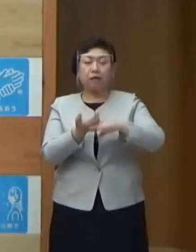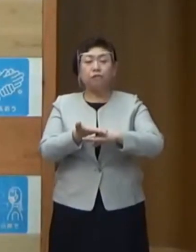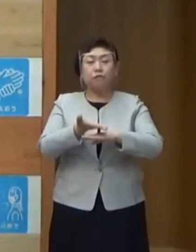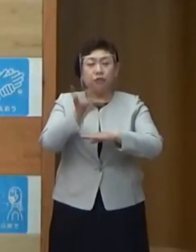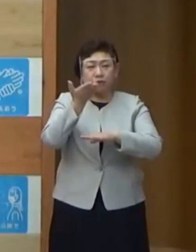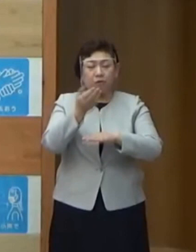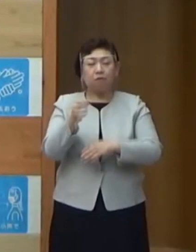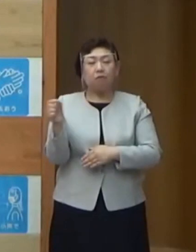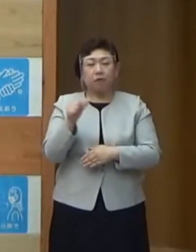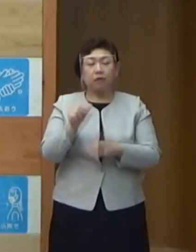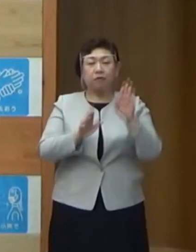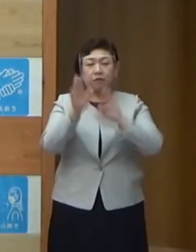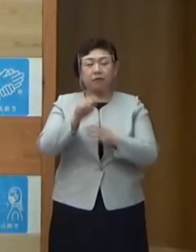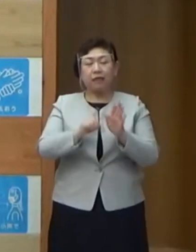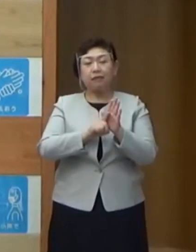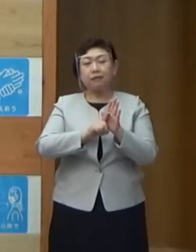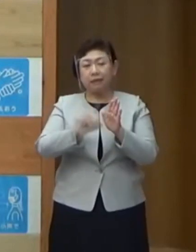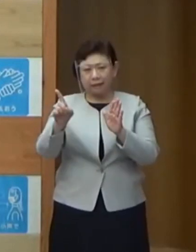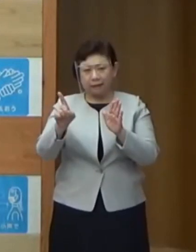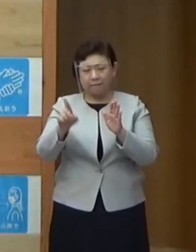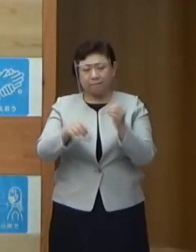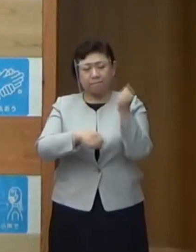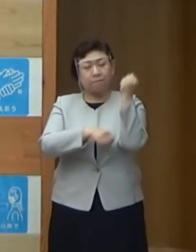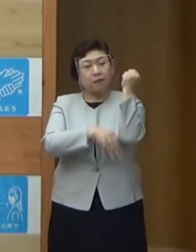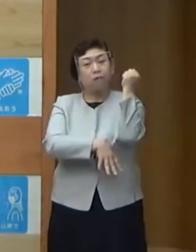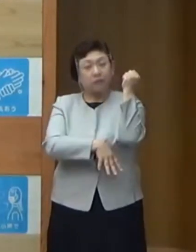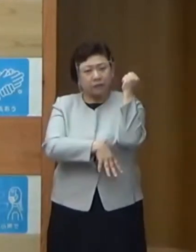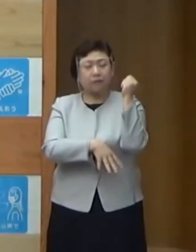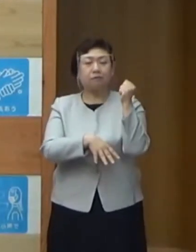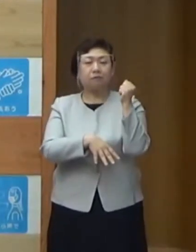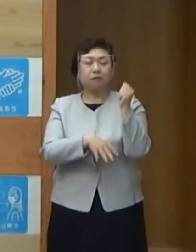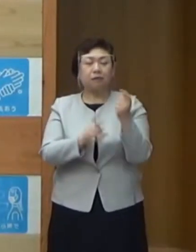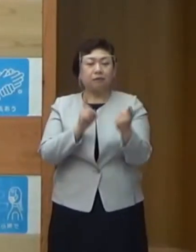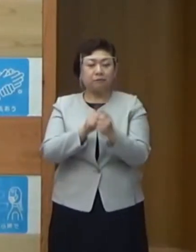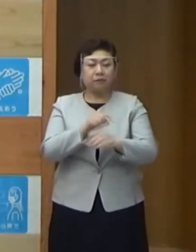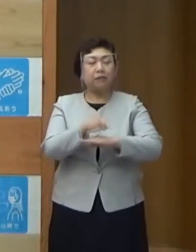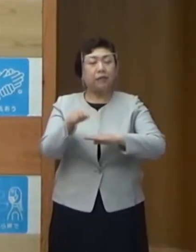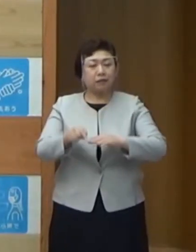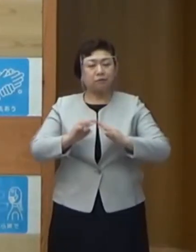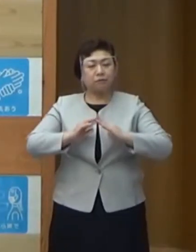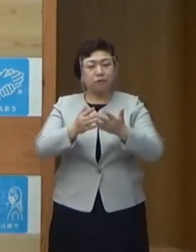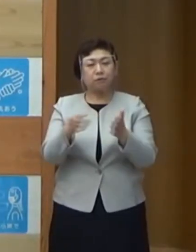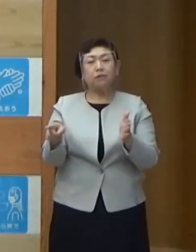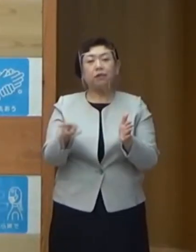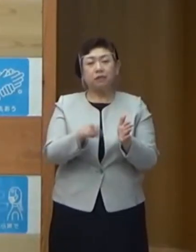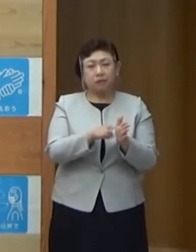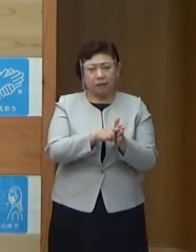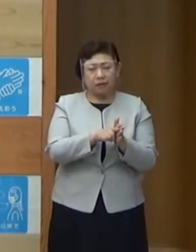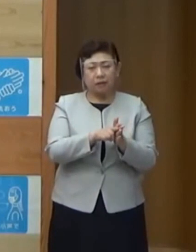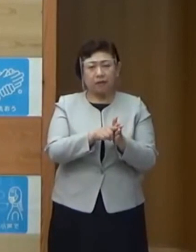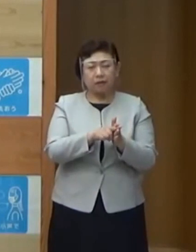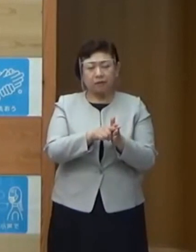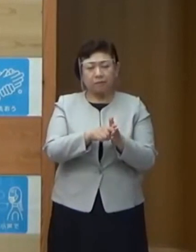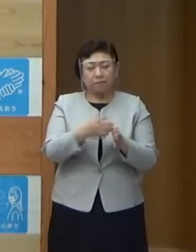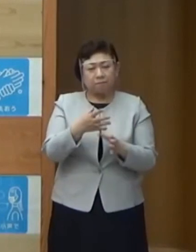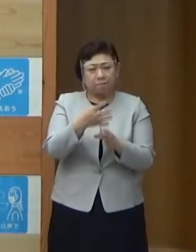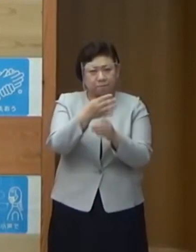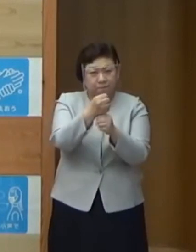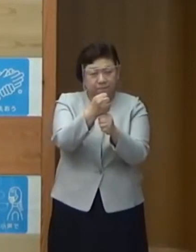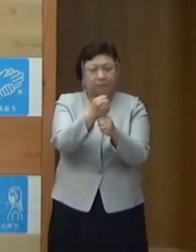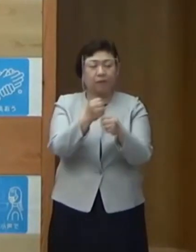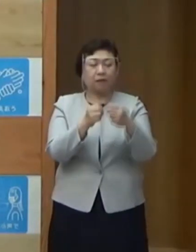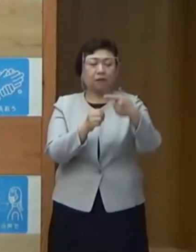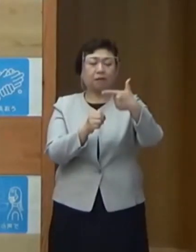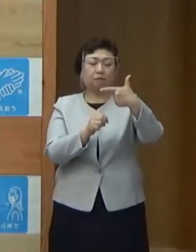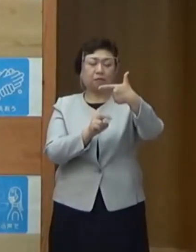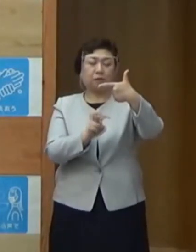にわたる緊急事態宣言の下で対策を取り組んできたところでございます。期限の20日ま